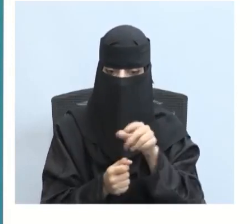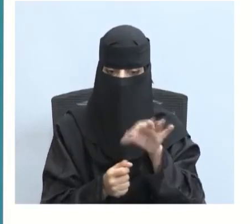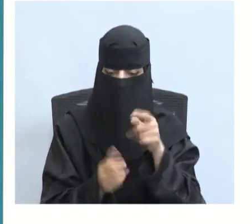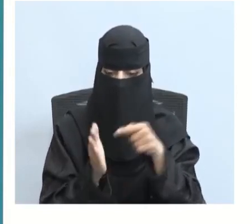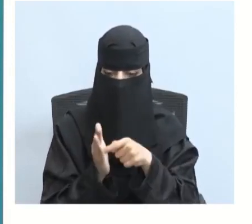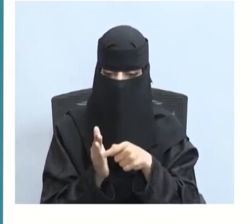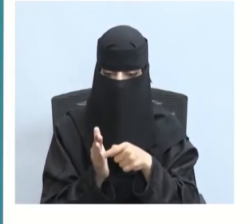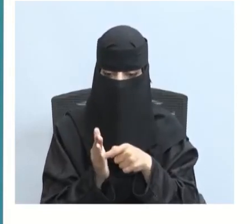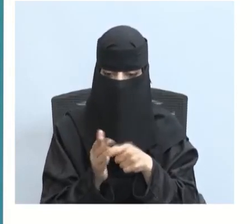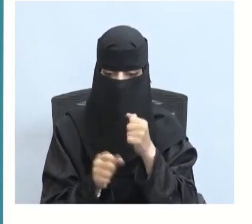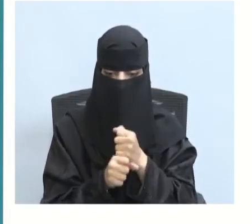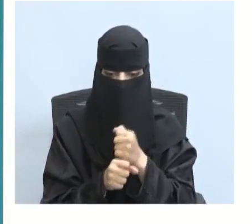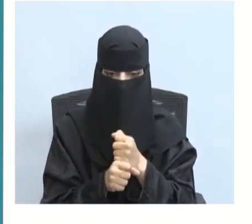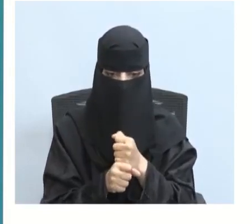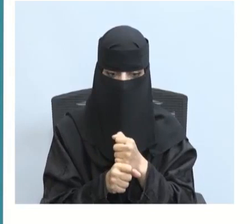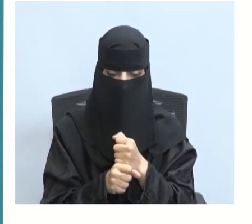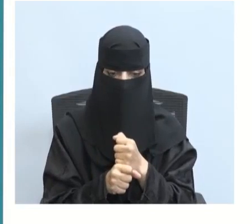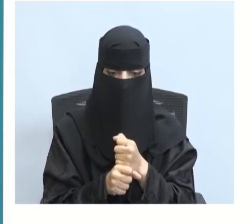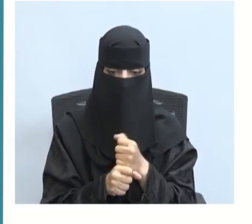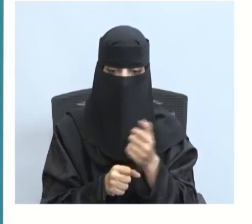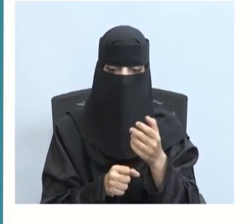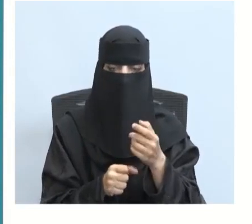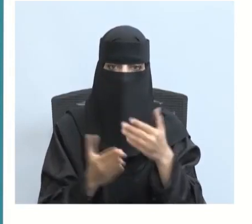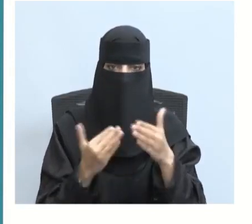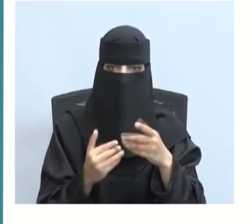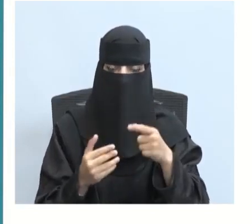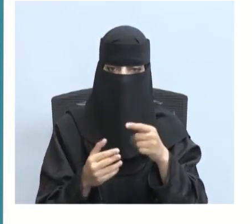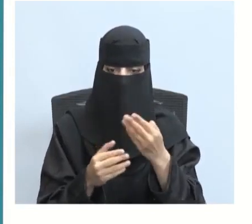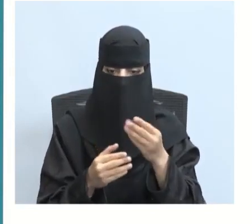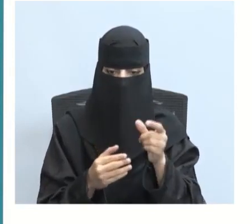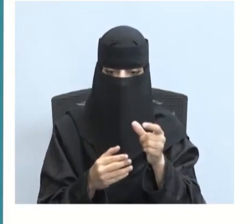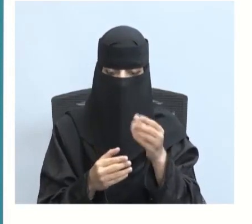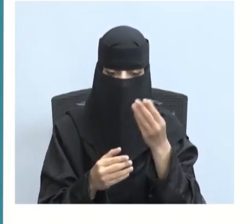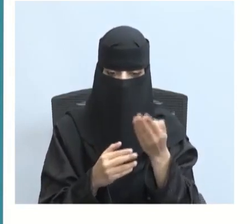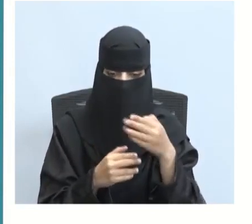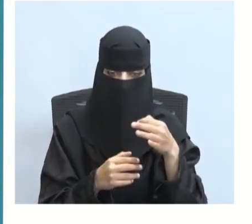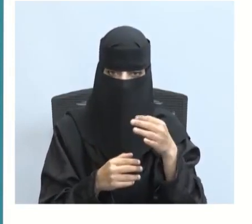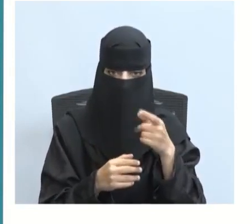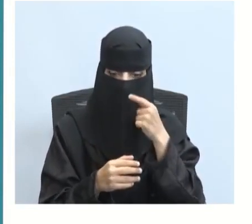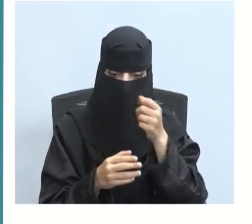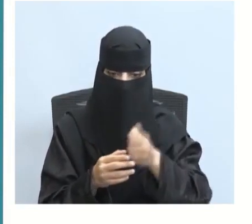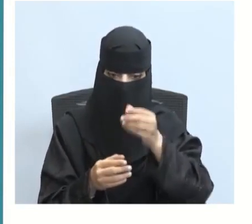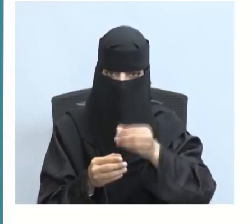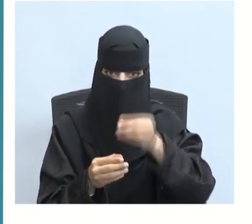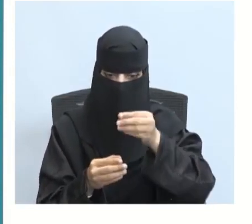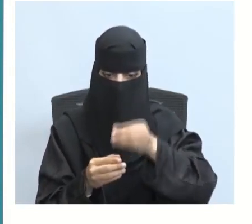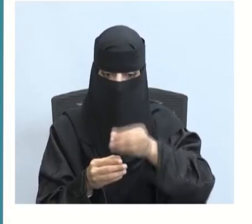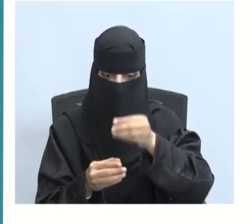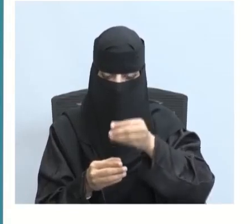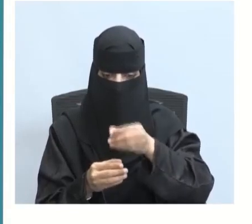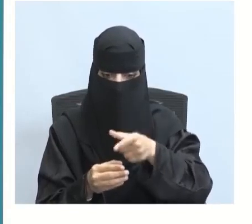عندما نستخدم قطعه خشب بورق الصنفره